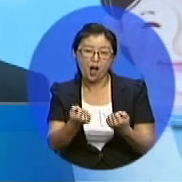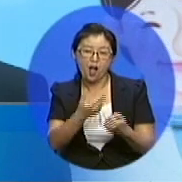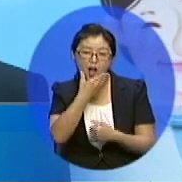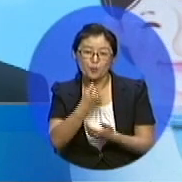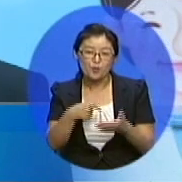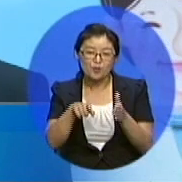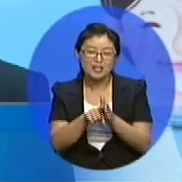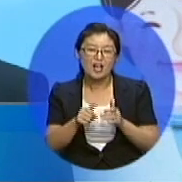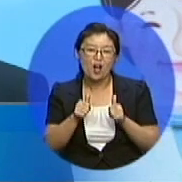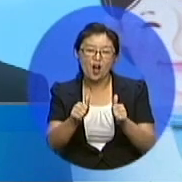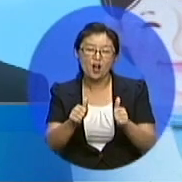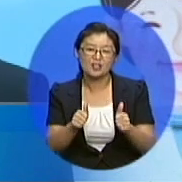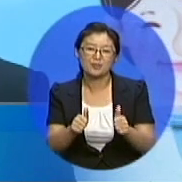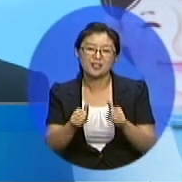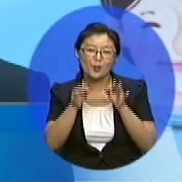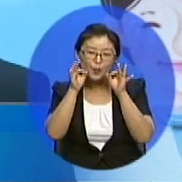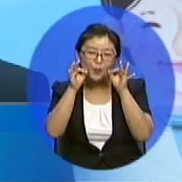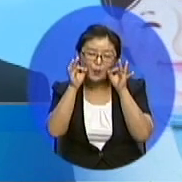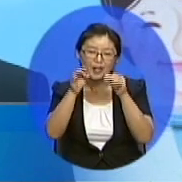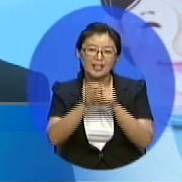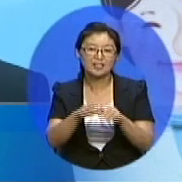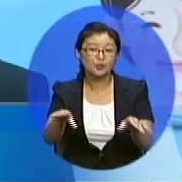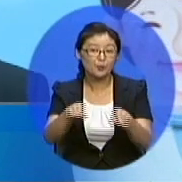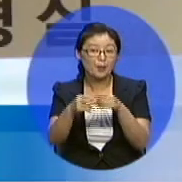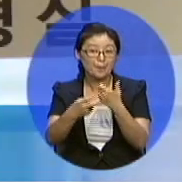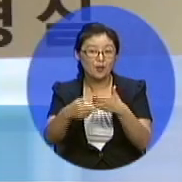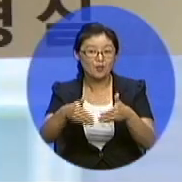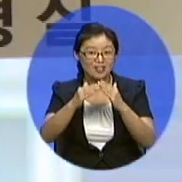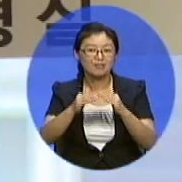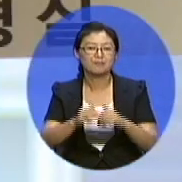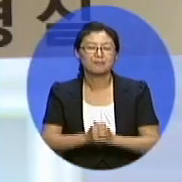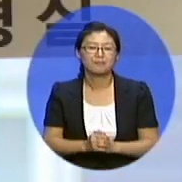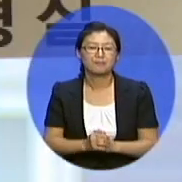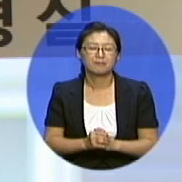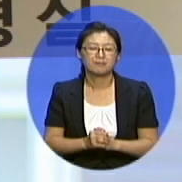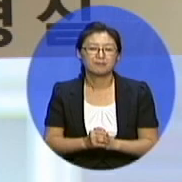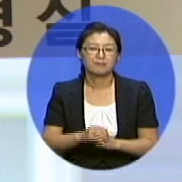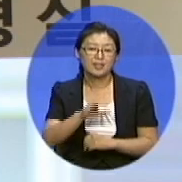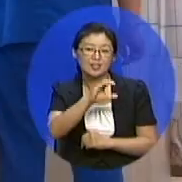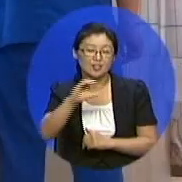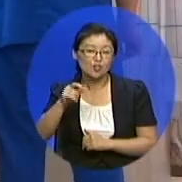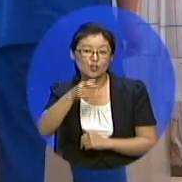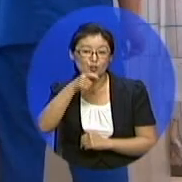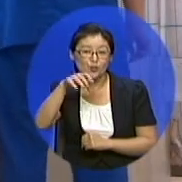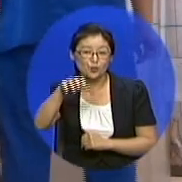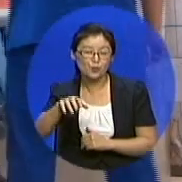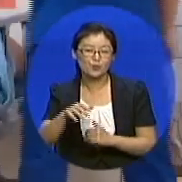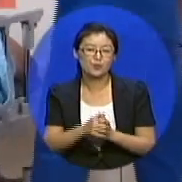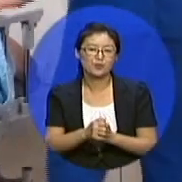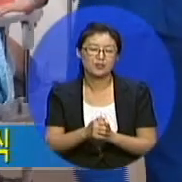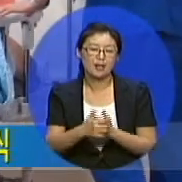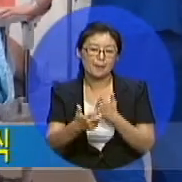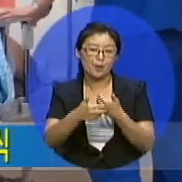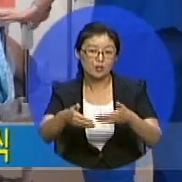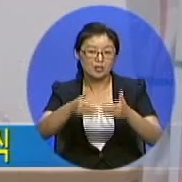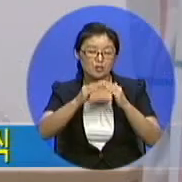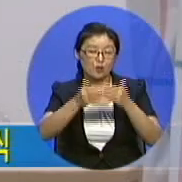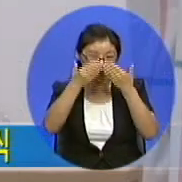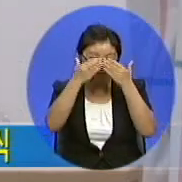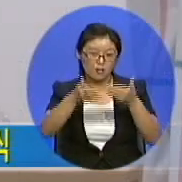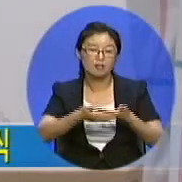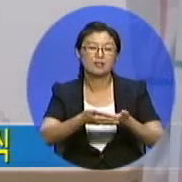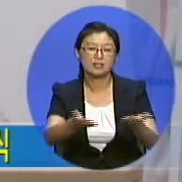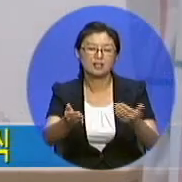열심히 노력할 수 있는 이런 종합병원을 짓려고 그런 겁니다. 천주교 수원교구가 병원을 지어 경기도에 무상으로